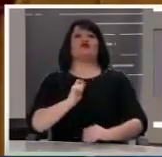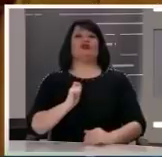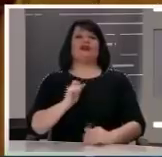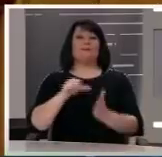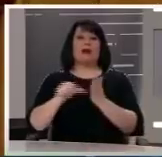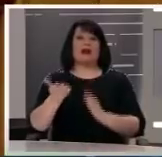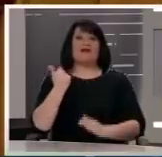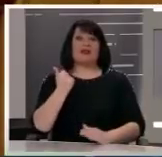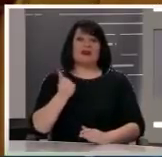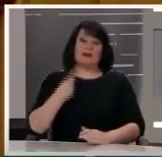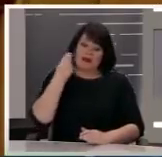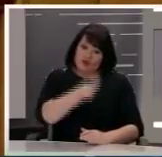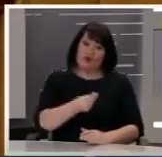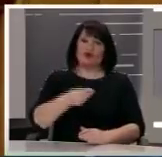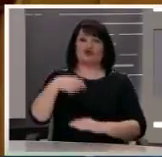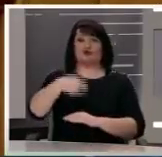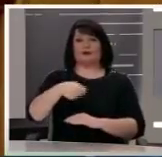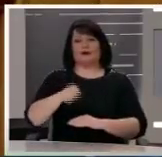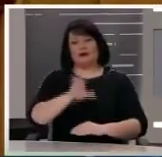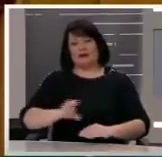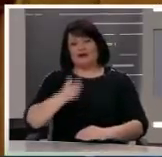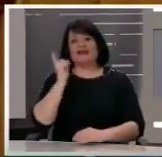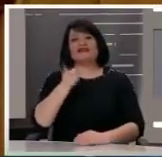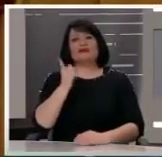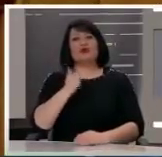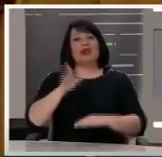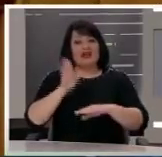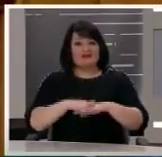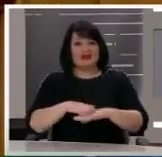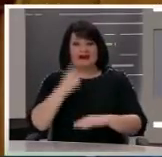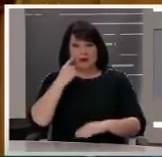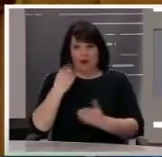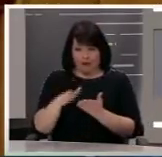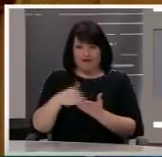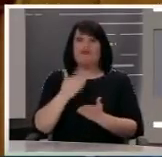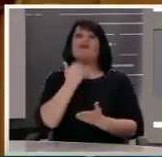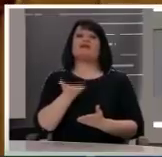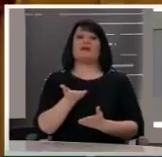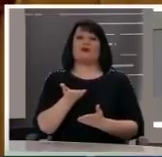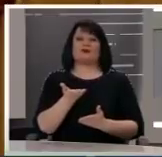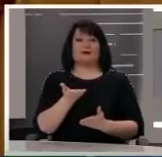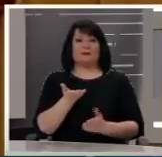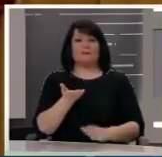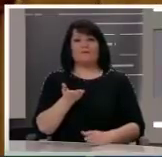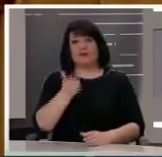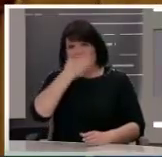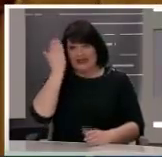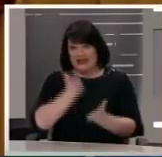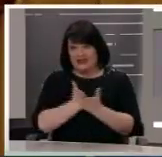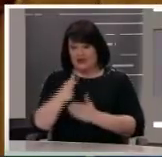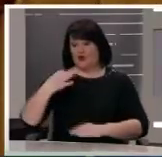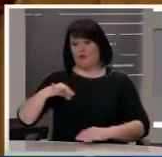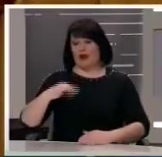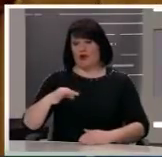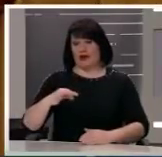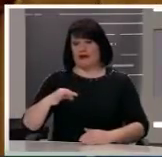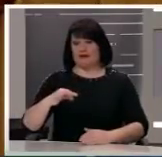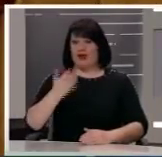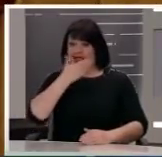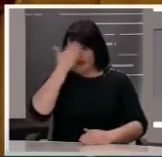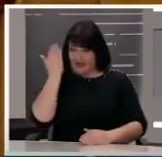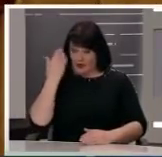παραγραφή. Μόνο εκεί υπάρχει διερεύνηση και μόνο εκεί υπάρχει τιμωρία των ενόχων. Και αν θέλετε να το αποφύγετε, δεν θα μπορέσετε. Όσον αφορά για το ηθικό πλεονέκτημα που λέτε, όσο